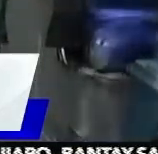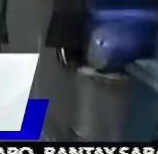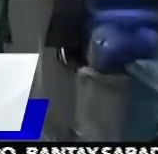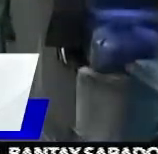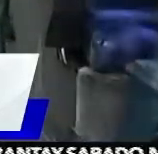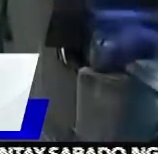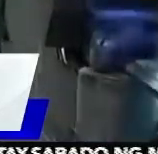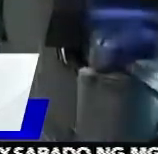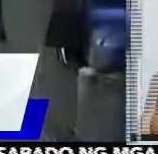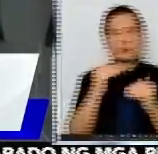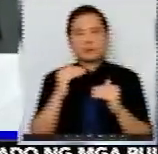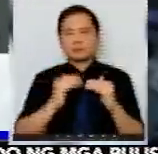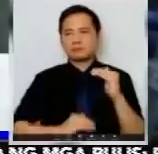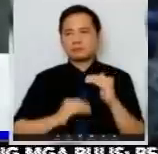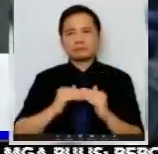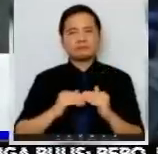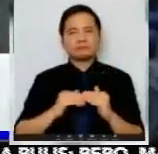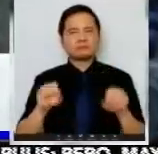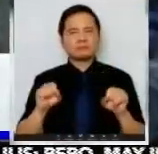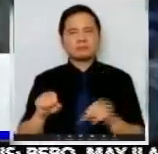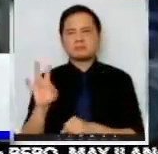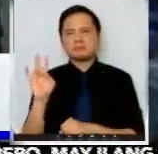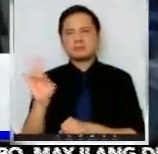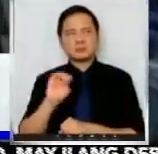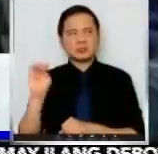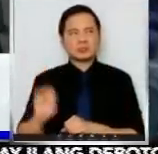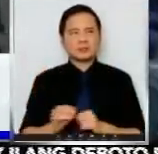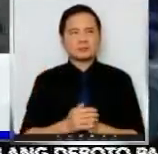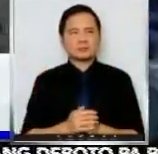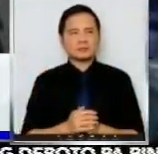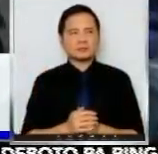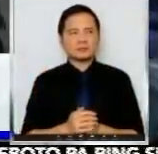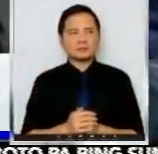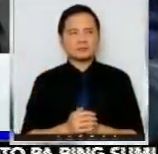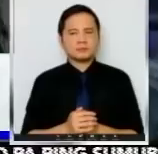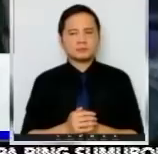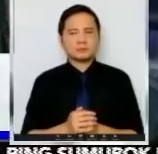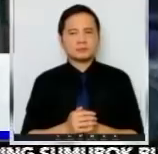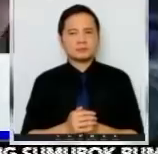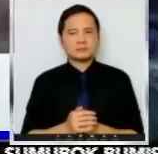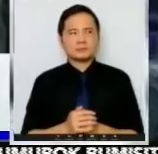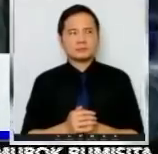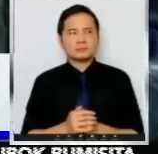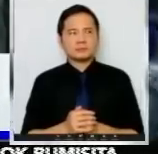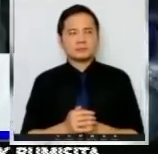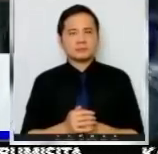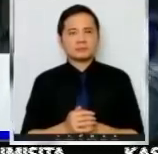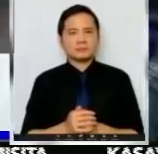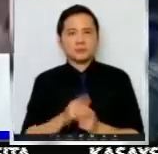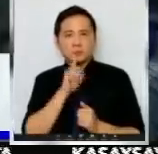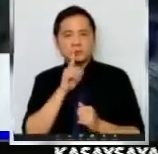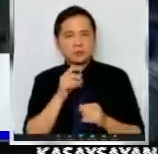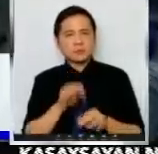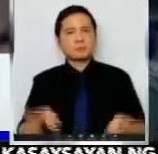kasama yung kanilang mga pasahero, ay pinapakiusapan po natin na sila mismo magtulungan, magkaisa, na 50% lang talaga